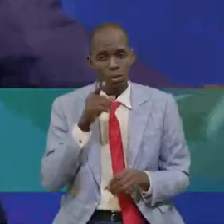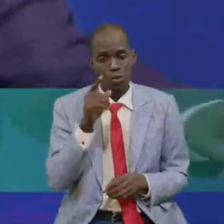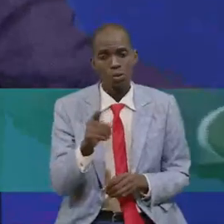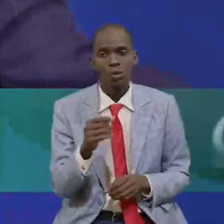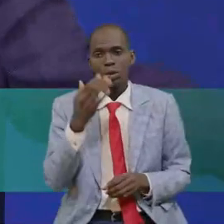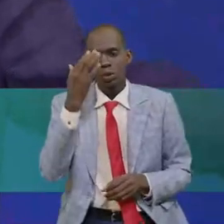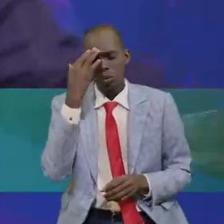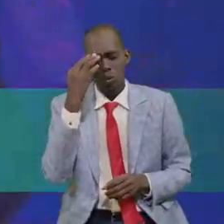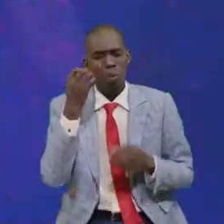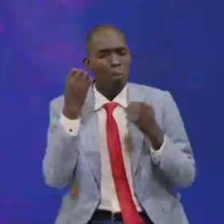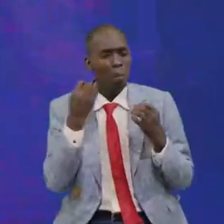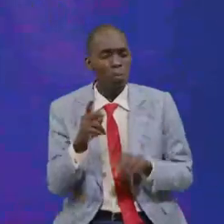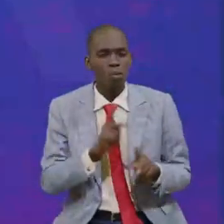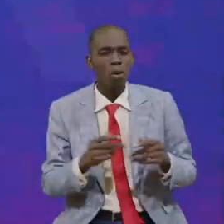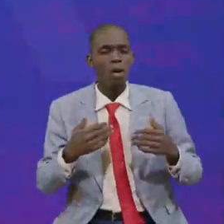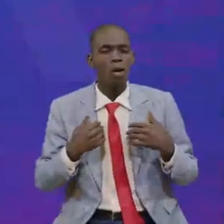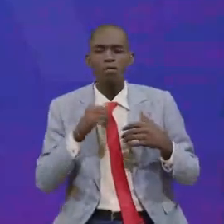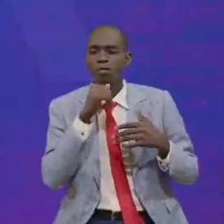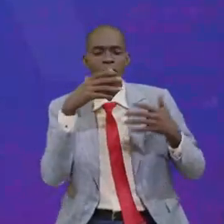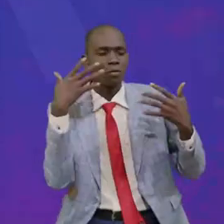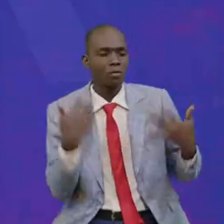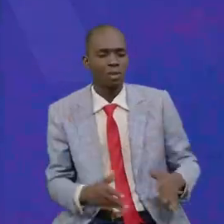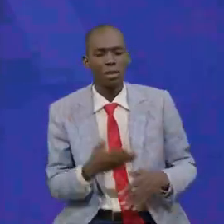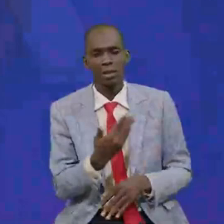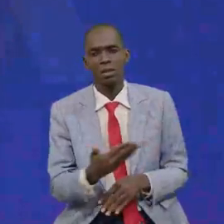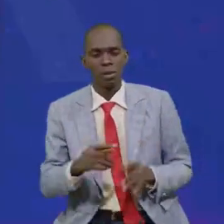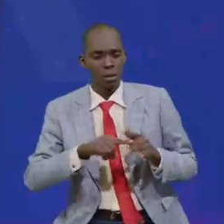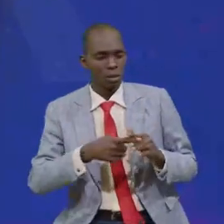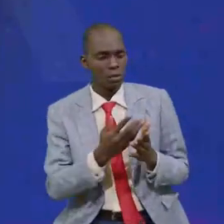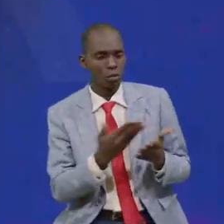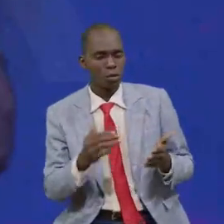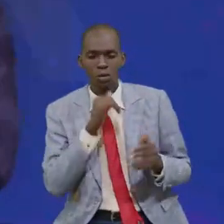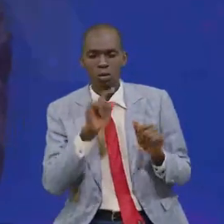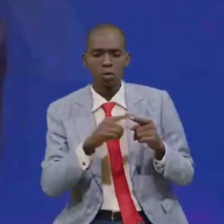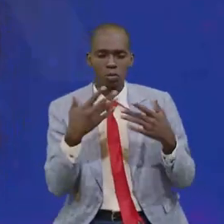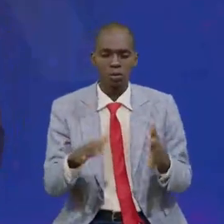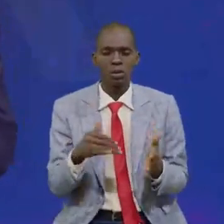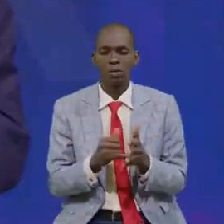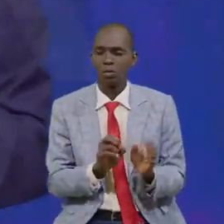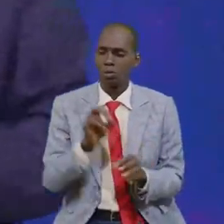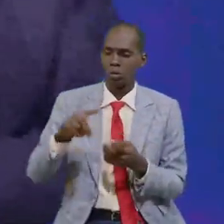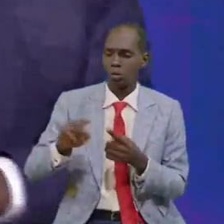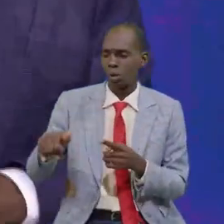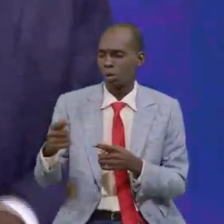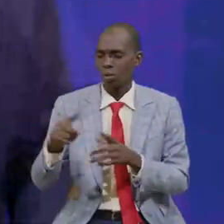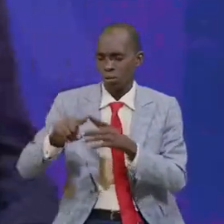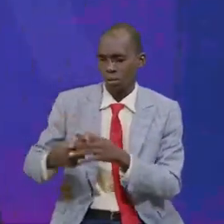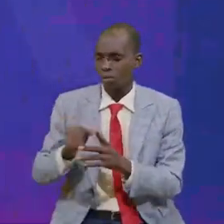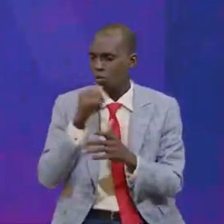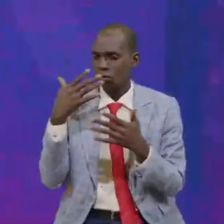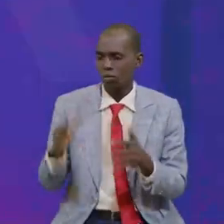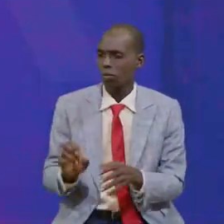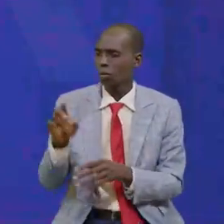inachevés, les hommes ont les produits inachevés. Ils commencent ceci, ils n'arrivent pas à finir. Ils commencent, ils n'arrivent pas à terminer. Mais ce n'est pas